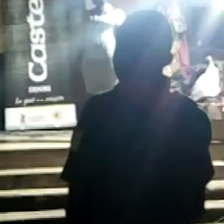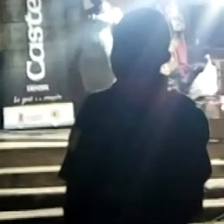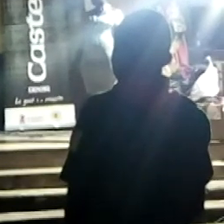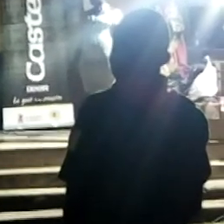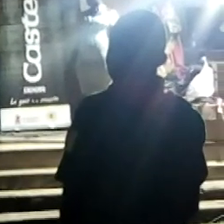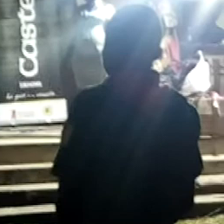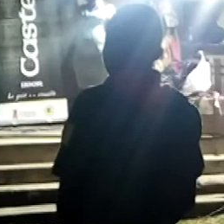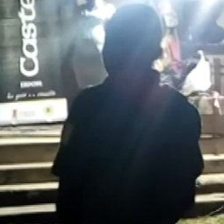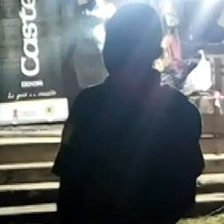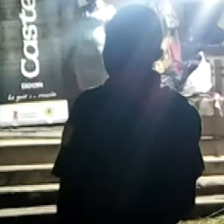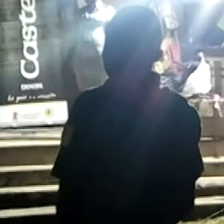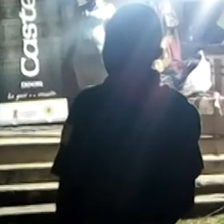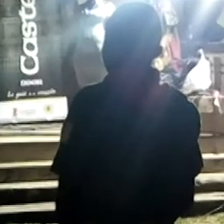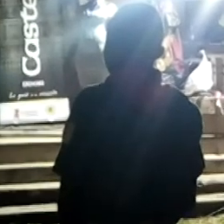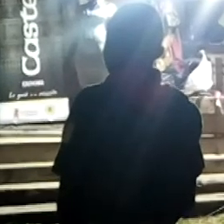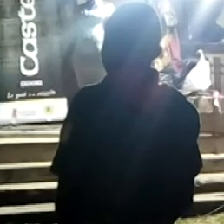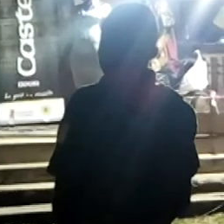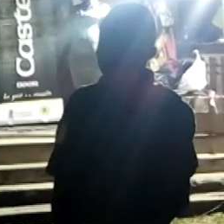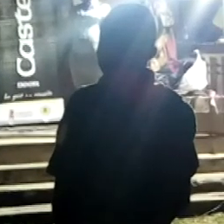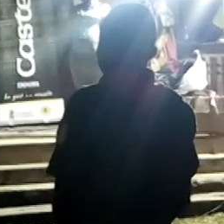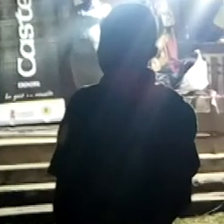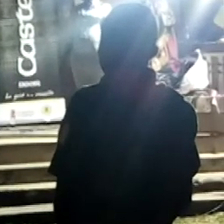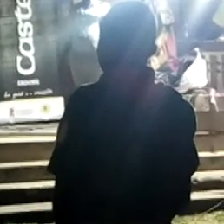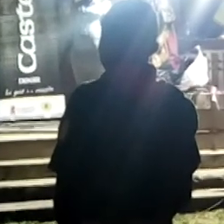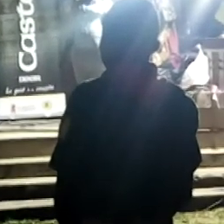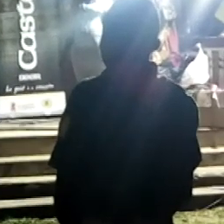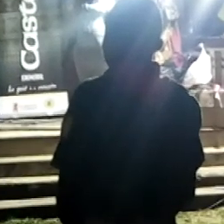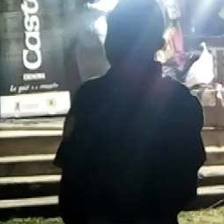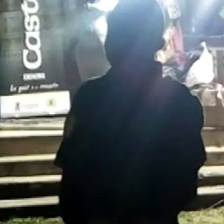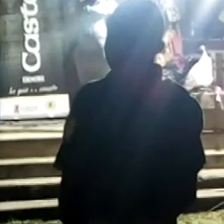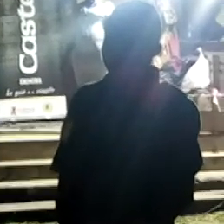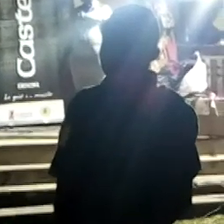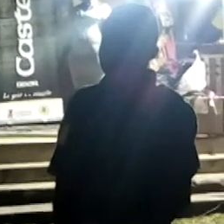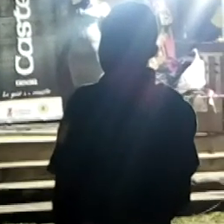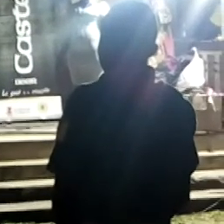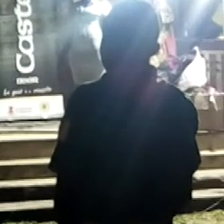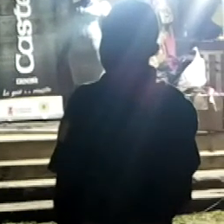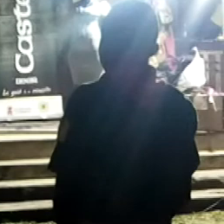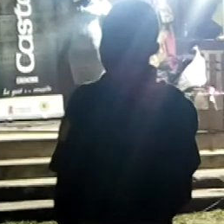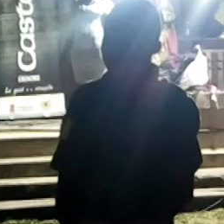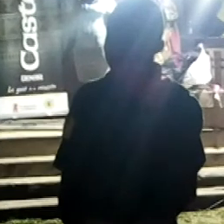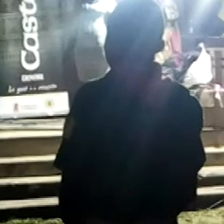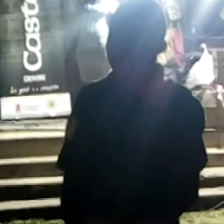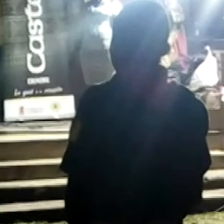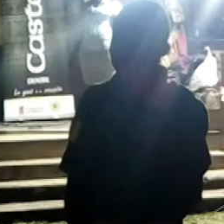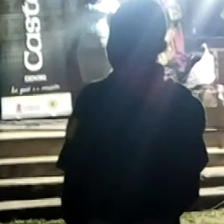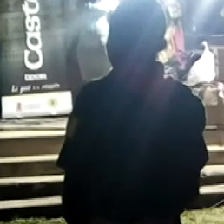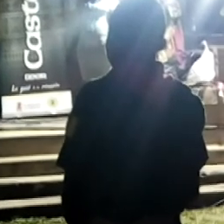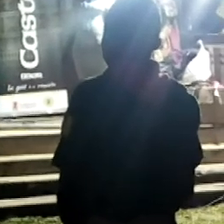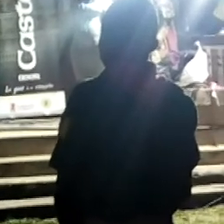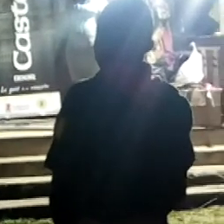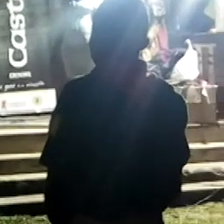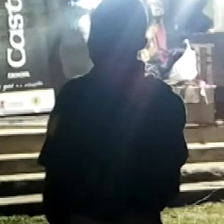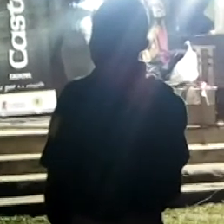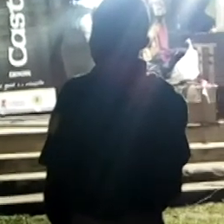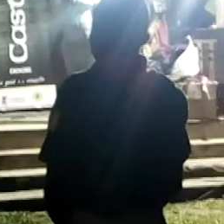de faire comme si vous étiez un peu déficient mental et voir si vous allez vraiment vivre. Vous comprendrez davantage, je ne peux pas dire la peine, mais